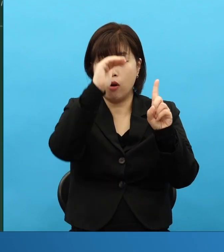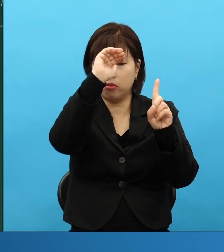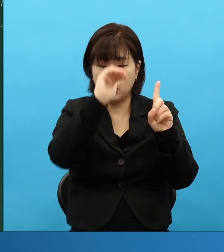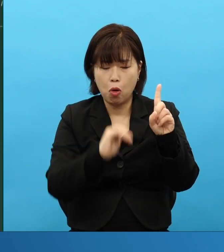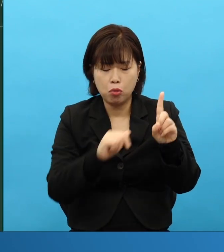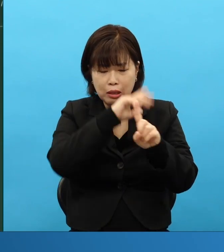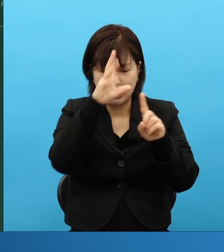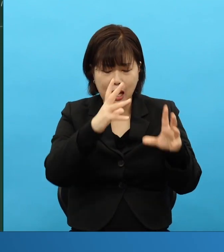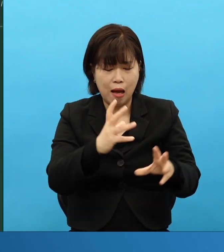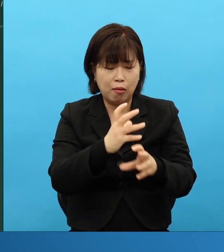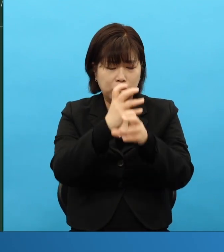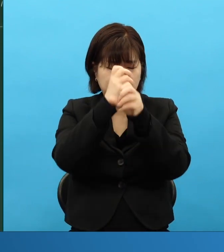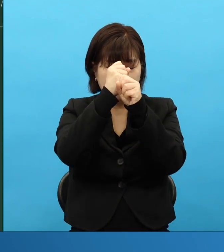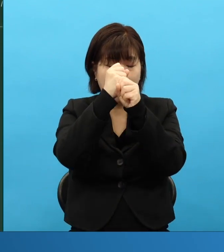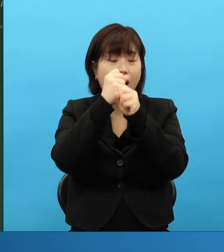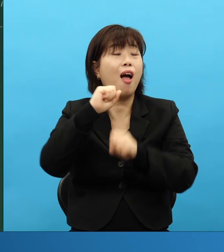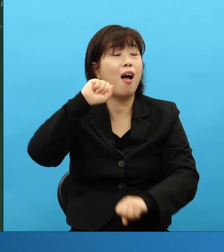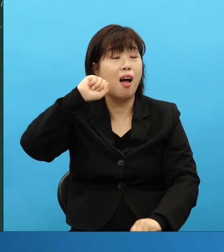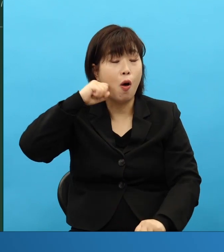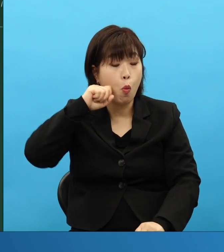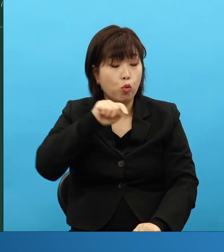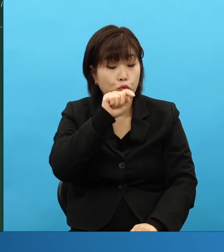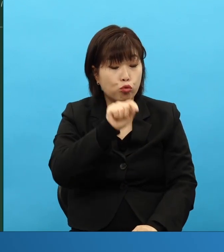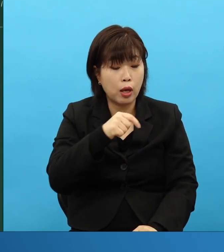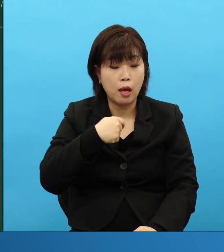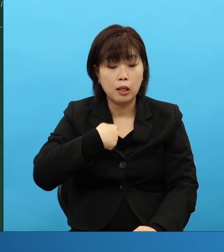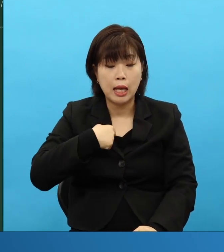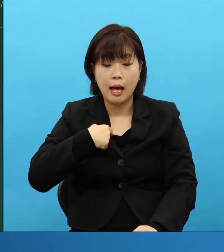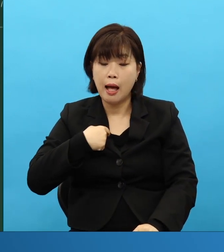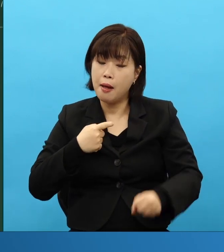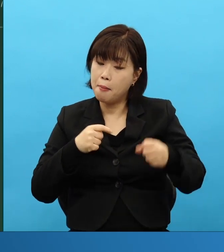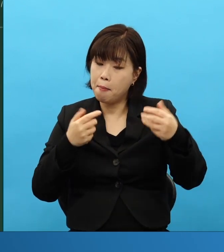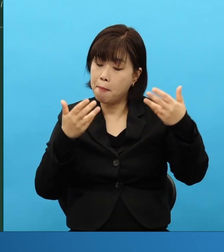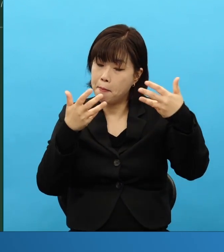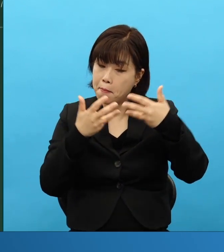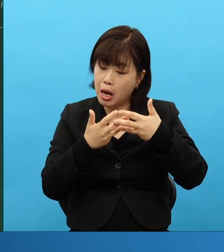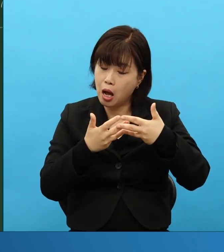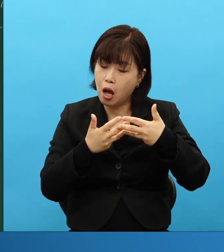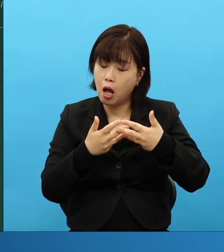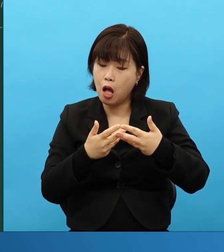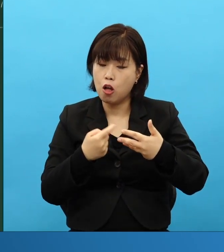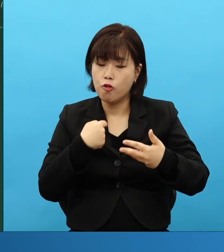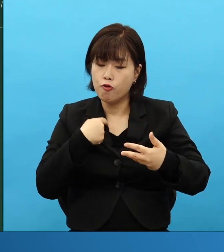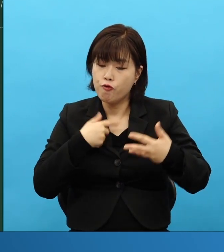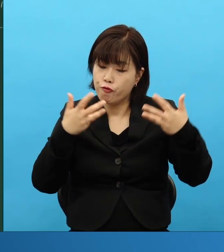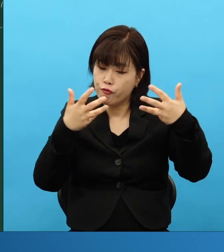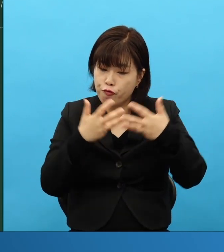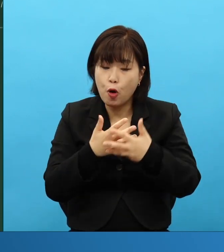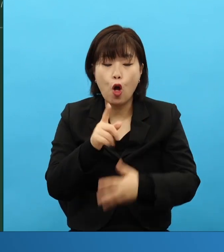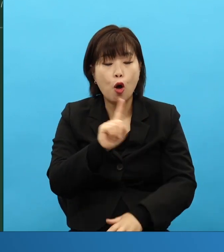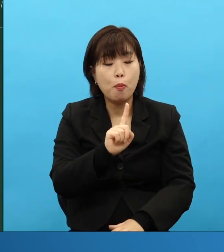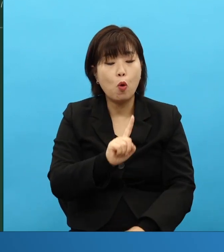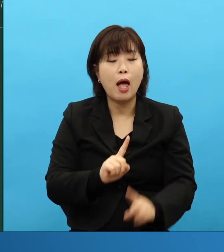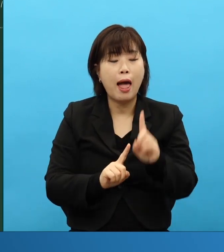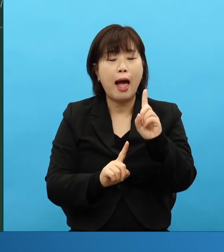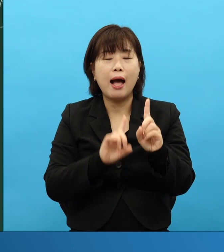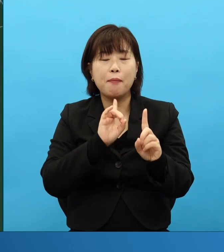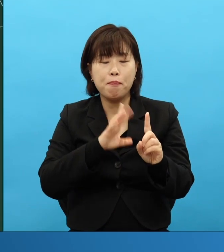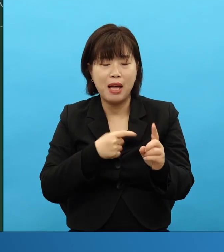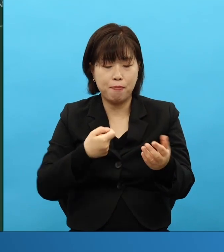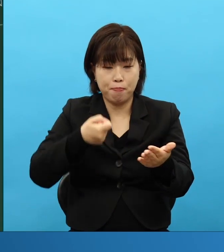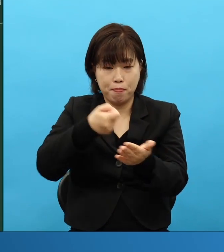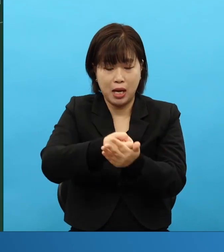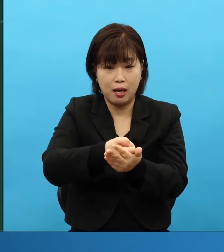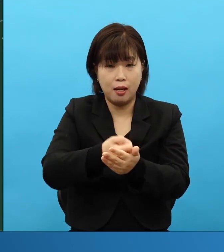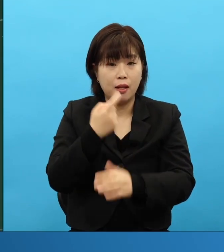hold on to that for the next week. 그럼 또 이제 그걸 가지고 목사님 설교를 들을 때 내게 굉장히 힘이 되는 게 보입니다. And with that, when you